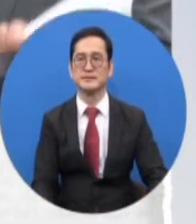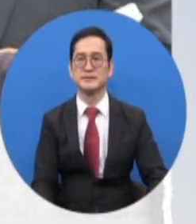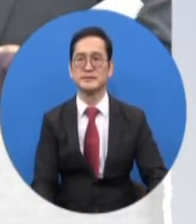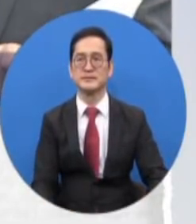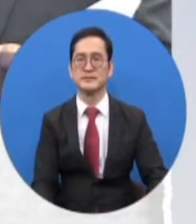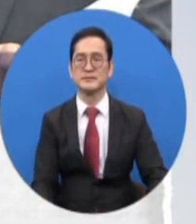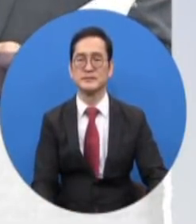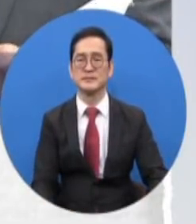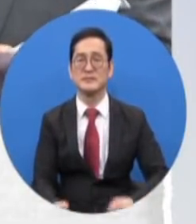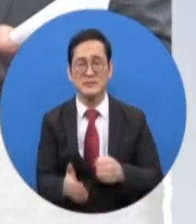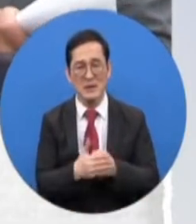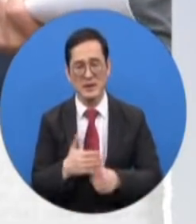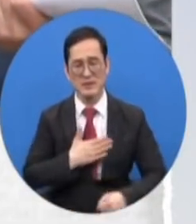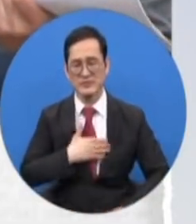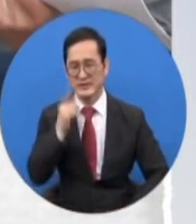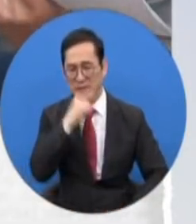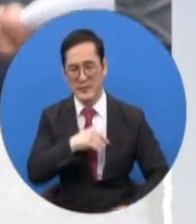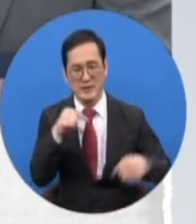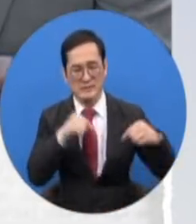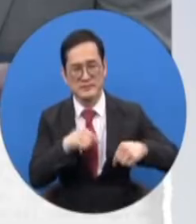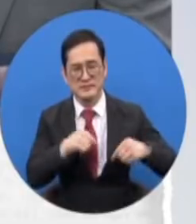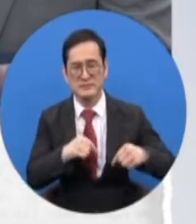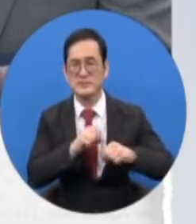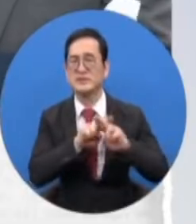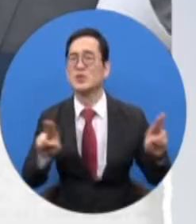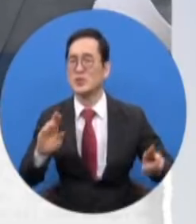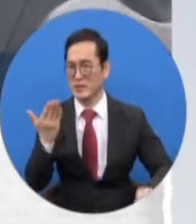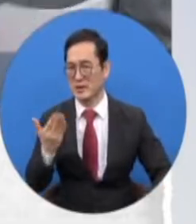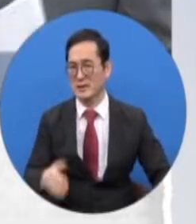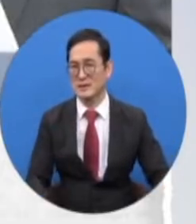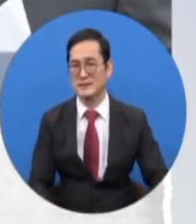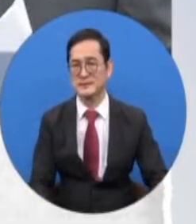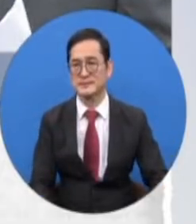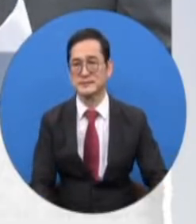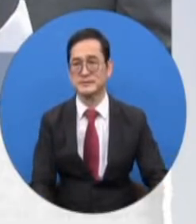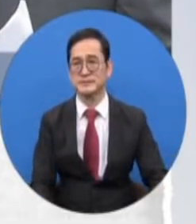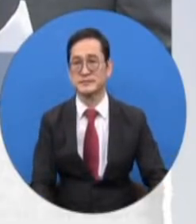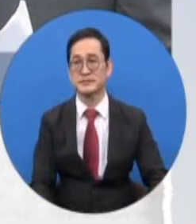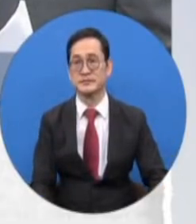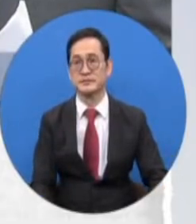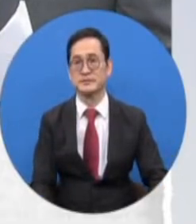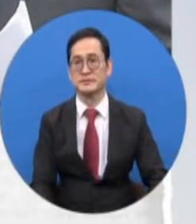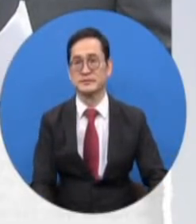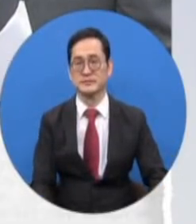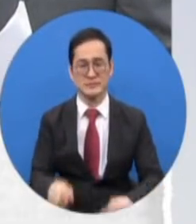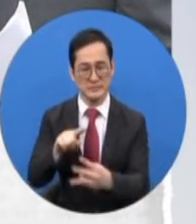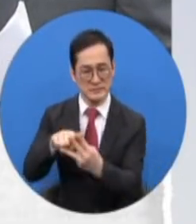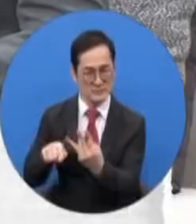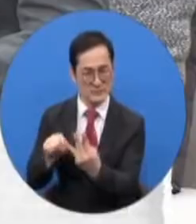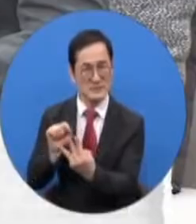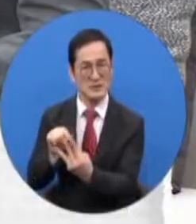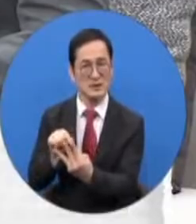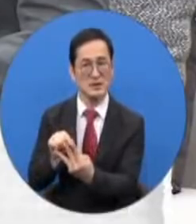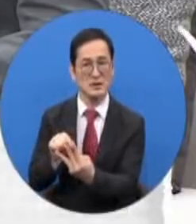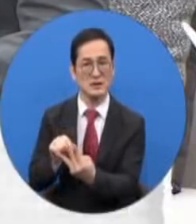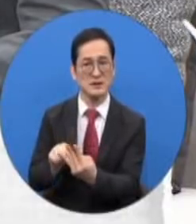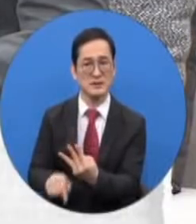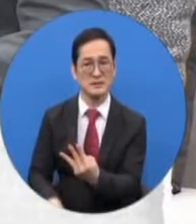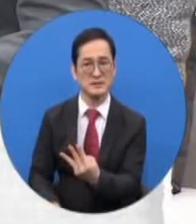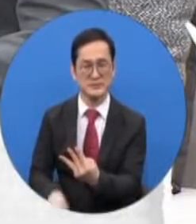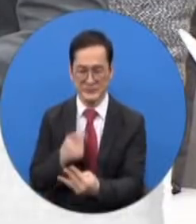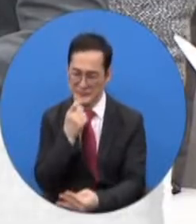이 실무 협상이 원만하게 이루어질 수 없는 상황이 된 거죠. 그러니까 문재인 대통령도 이 세 가지 요직은 반드시 뭐